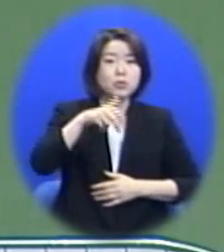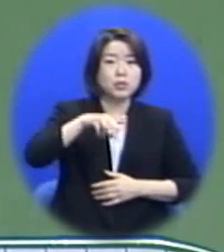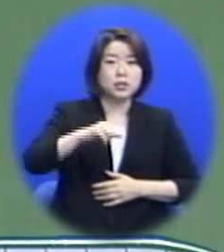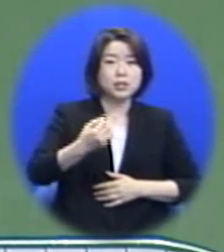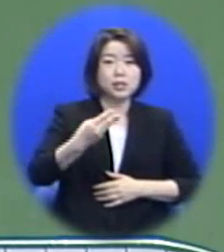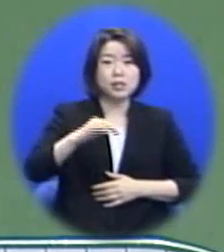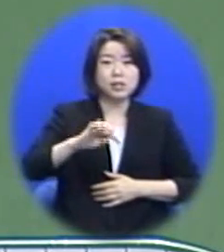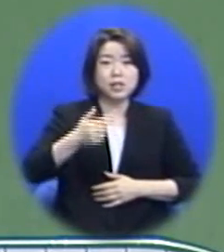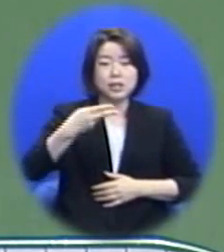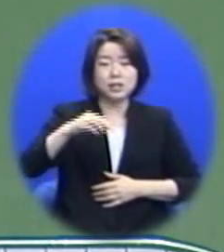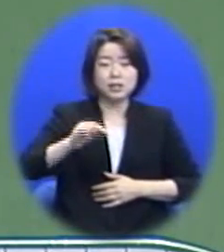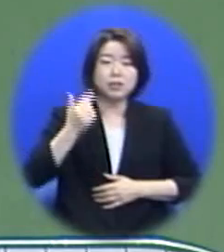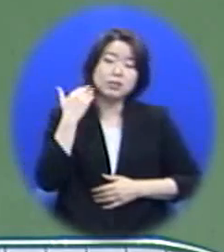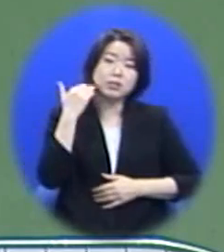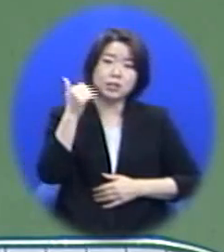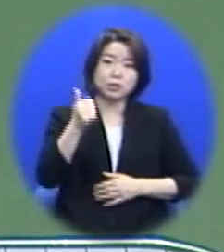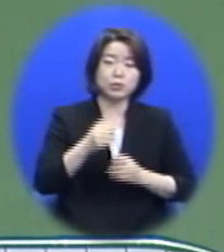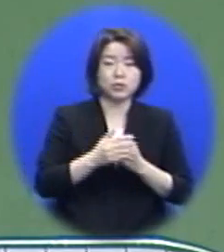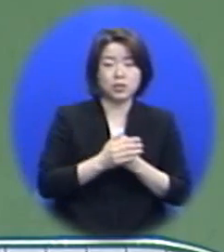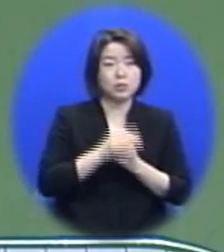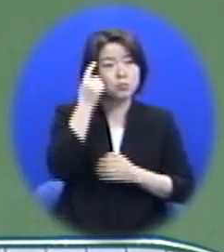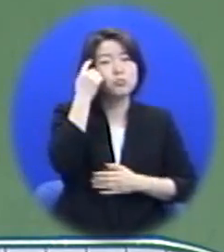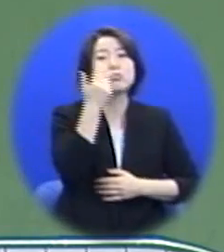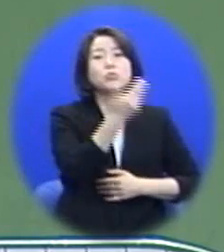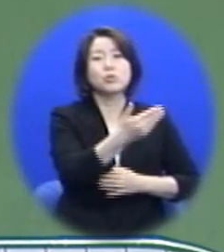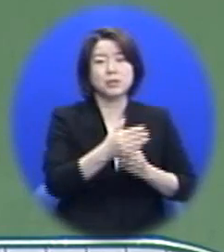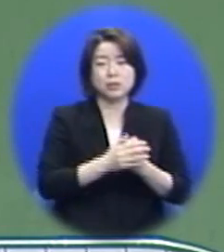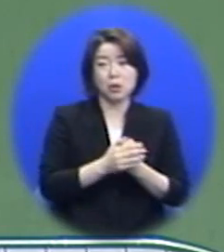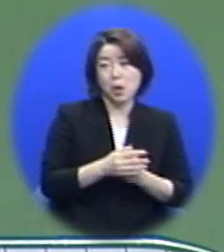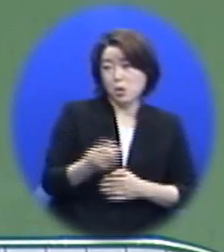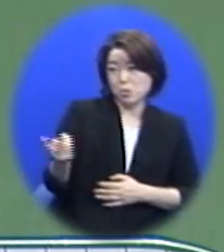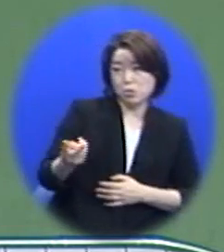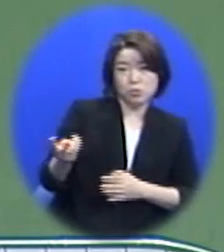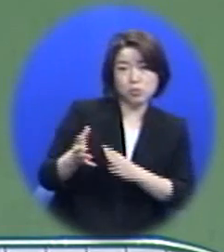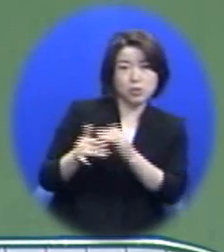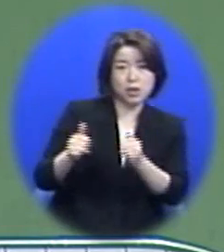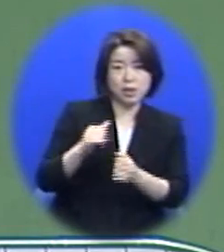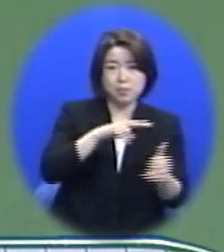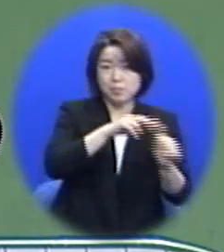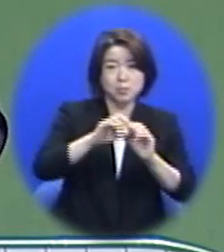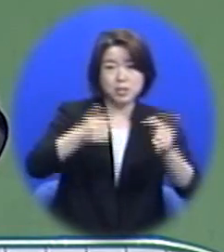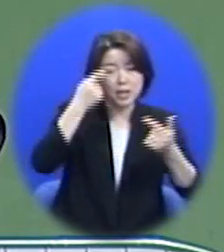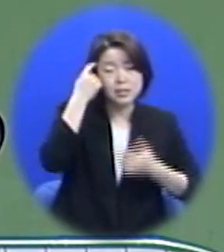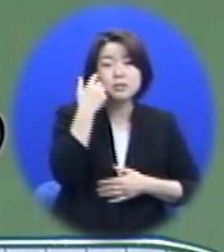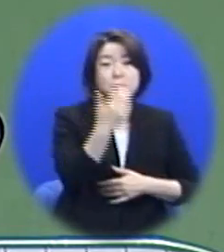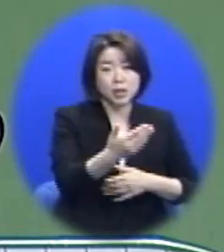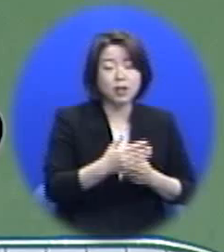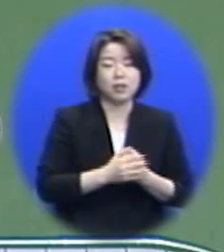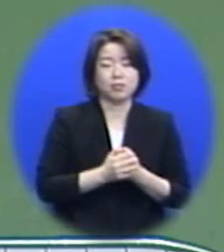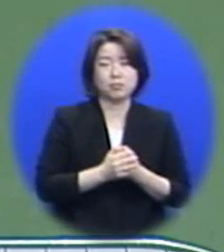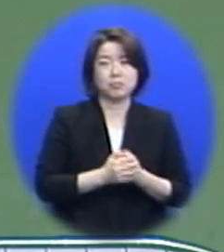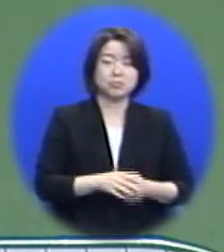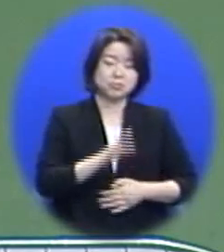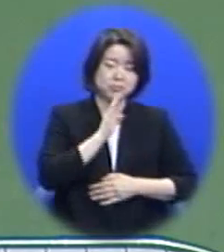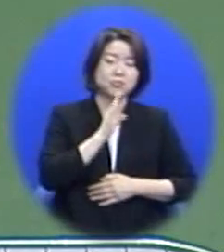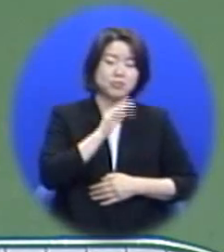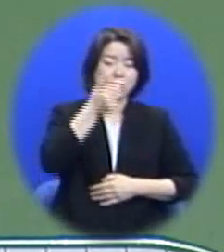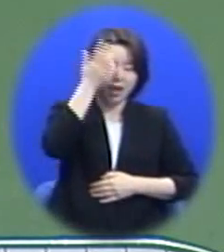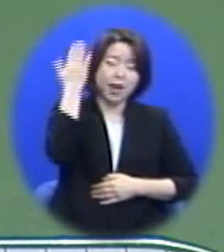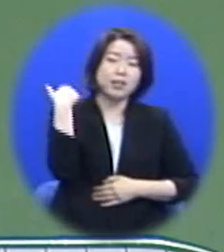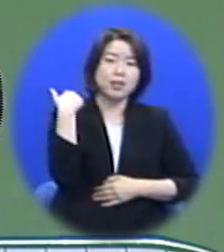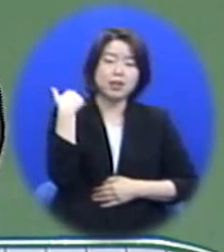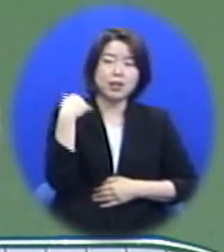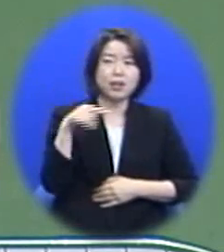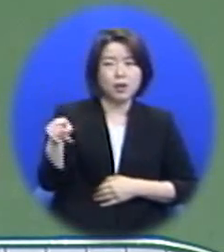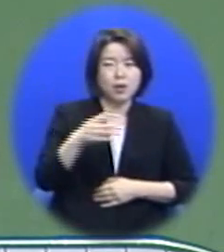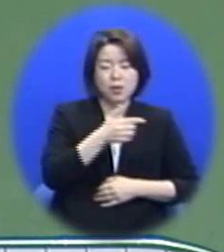클린턴이 들 밉지 않습니까 그렇게 질문했습니다 그랬었죠 저도 그들이